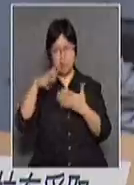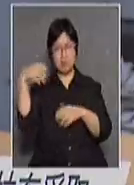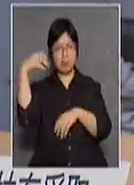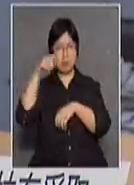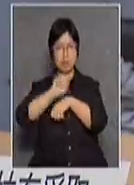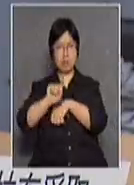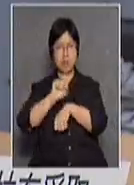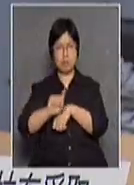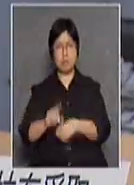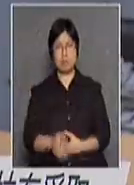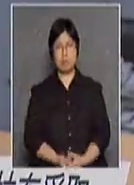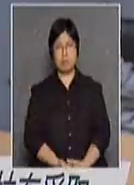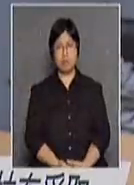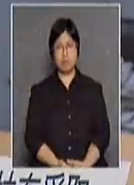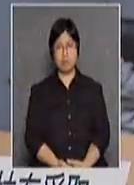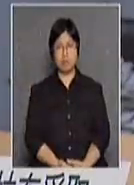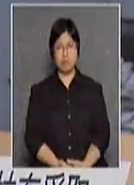1分鐘。